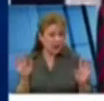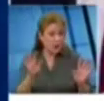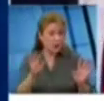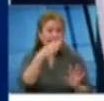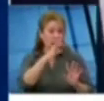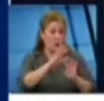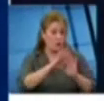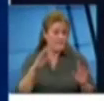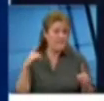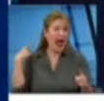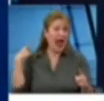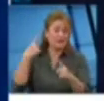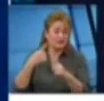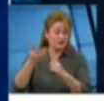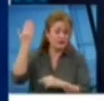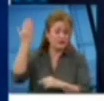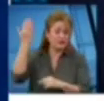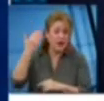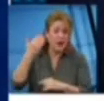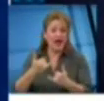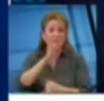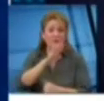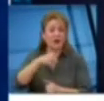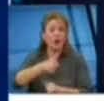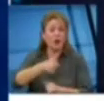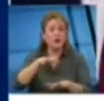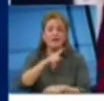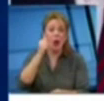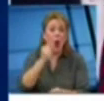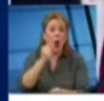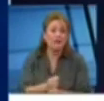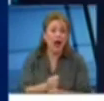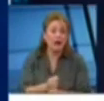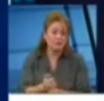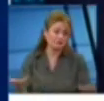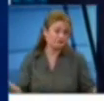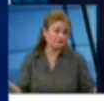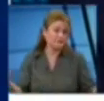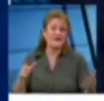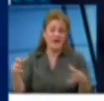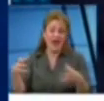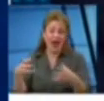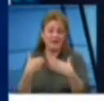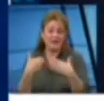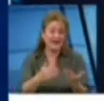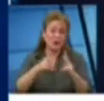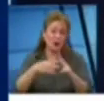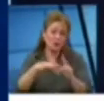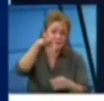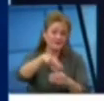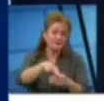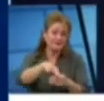עברו מאז הרבה מאוד שנים, נתניהו ראש ממשלה, לא יישם את מה שהוא אמר בנאום, והעם נתן לו, שוב, אמון מחודש. אבל